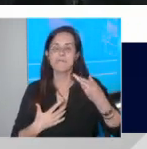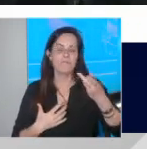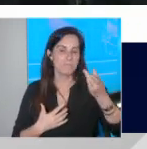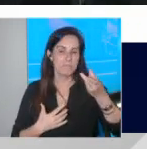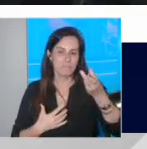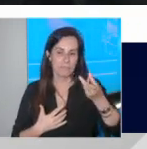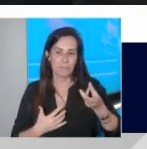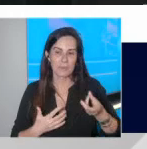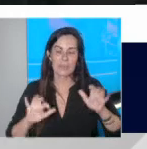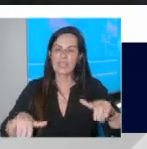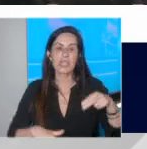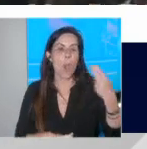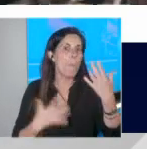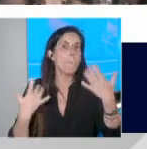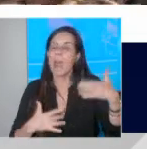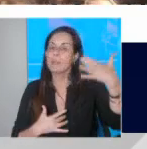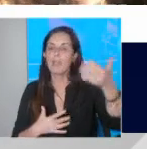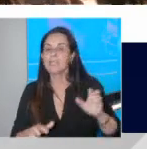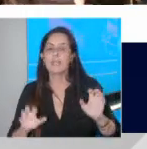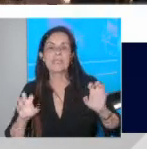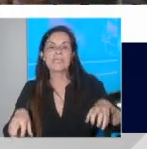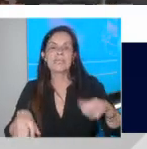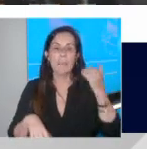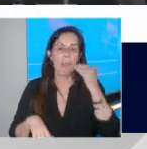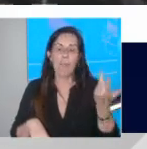נשיאה קהילת הלהט"ב, מתי יהיה נשיא או נשיאה